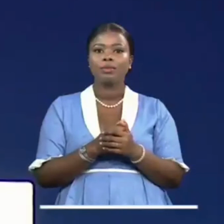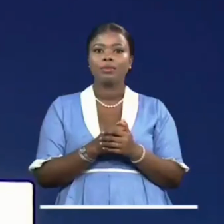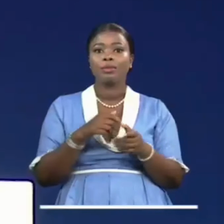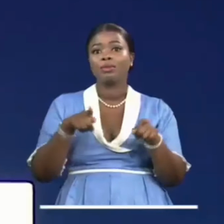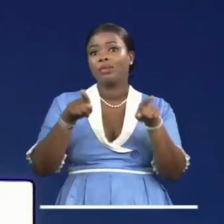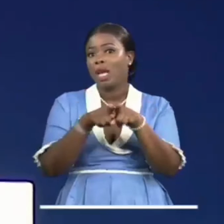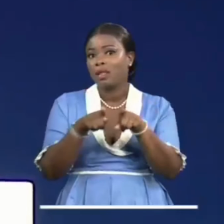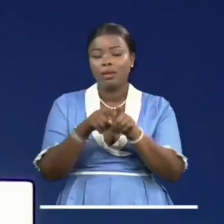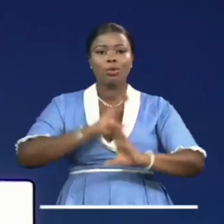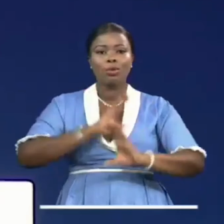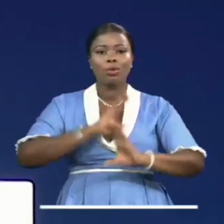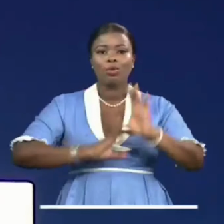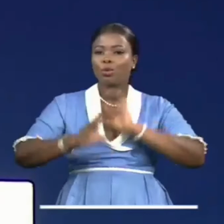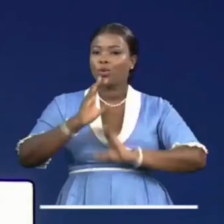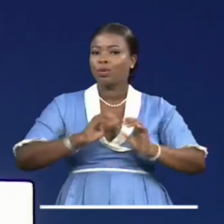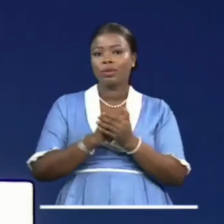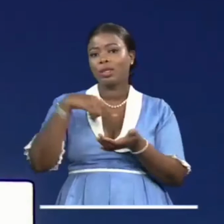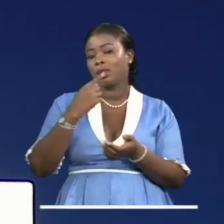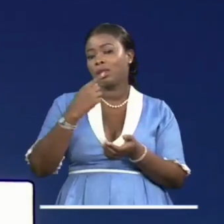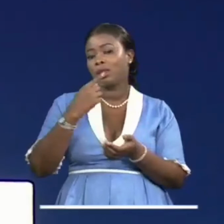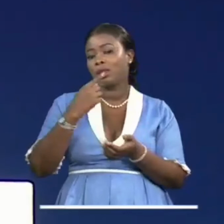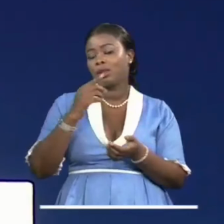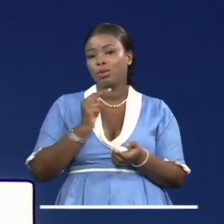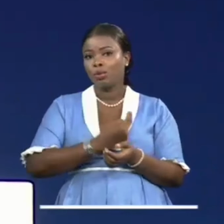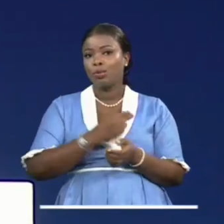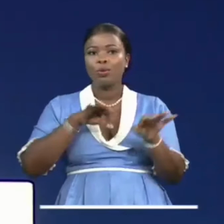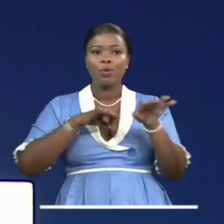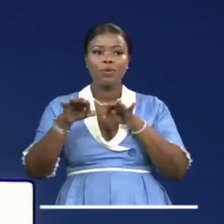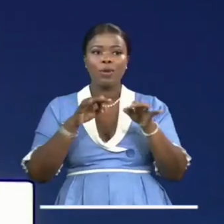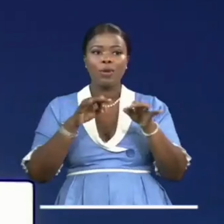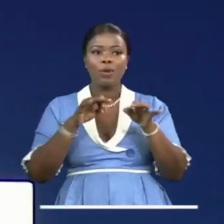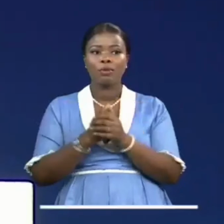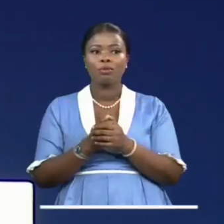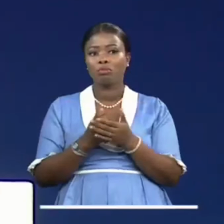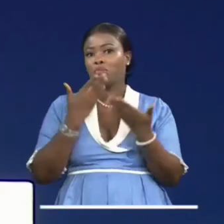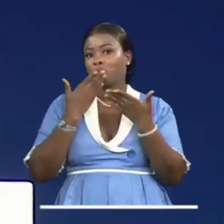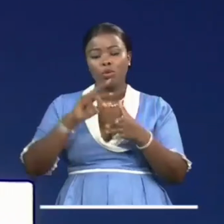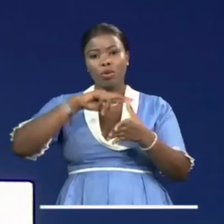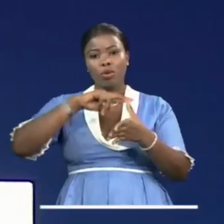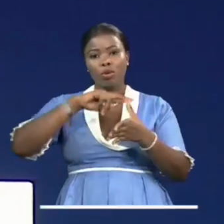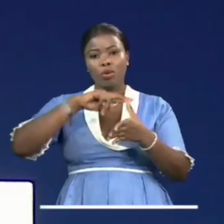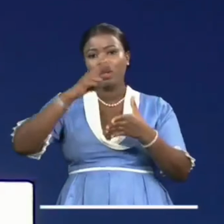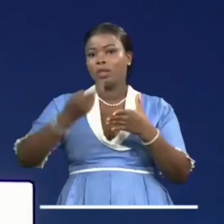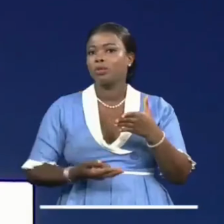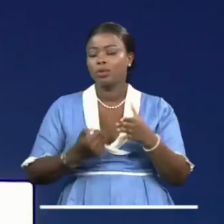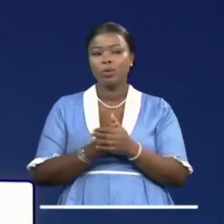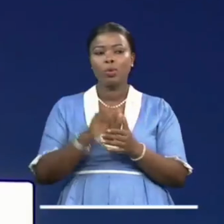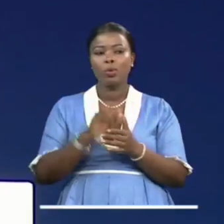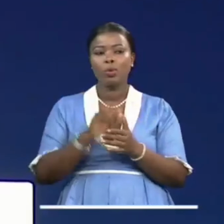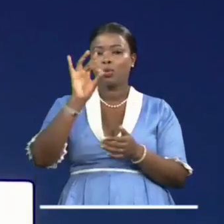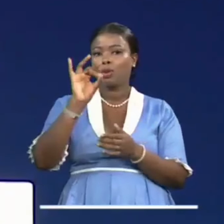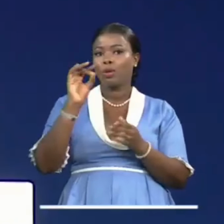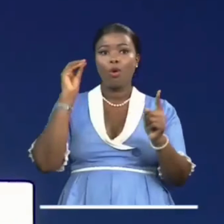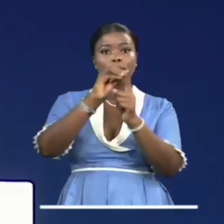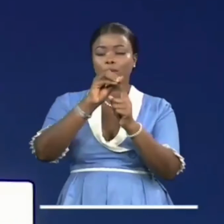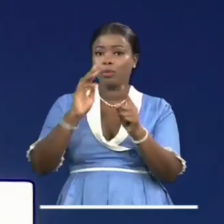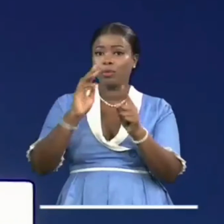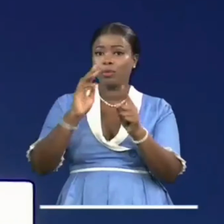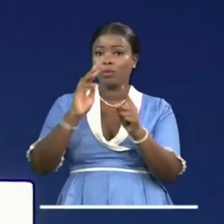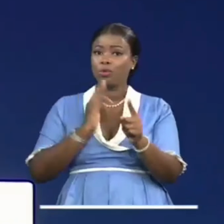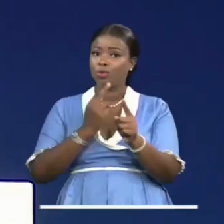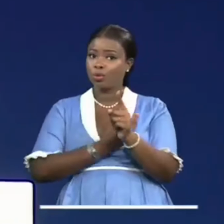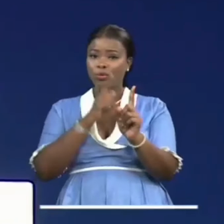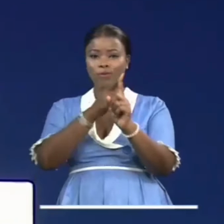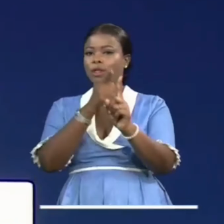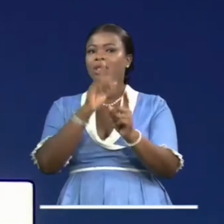culture qui nous fait vraiment de beau résultats au niveau international ce sont les huit objectifs stratégiques auxquels nous nous sommes fixés pour les 5